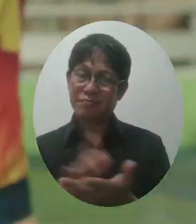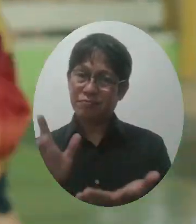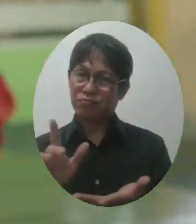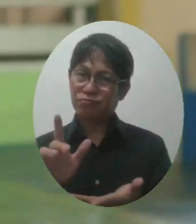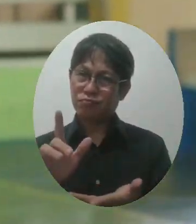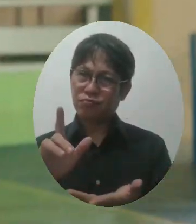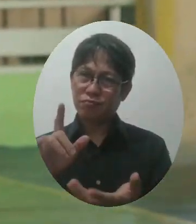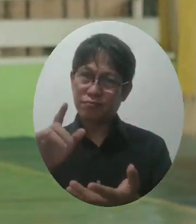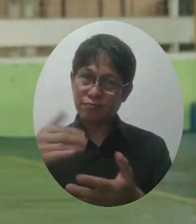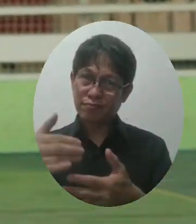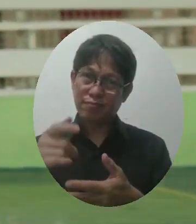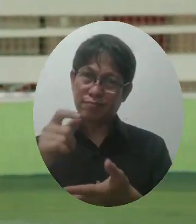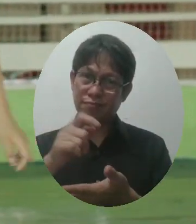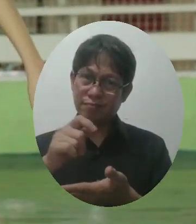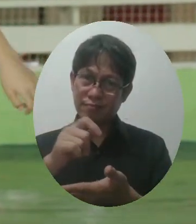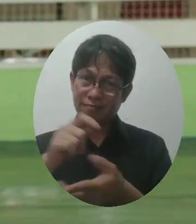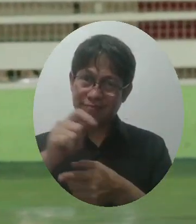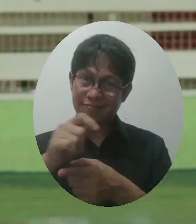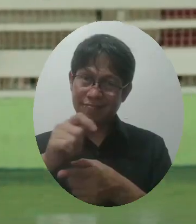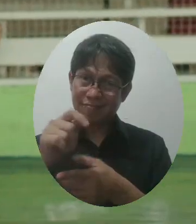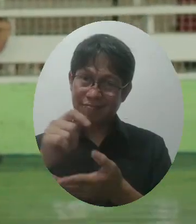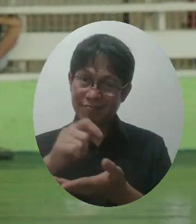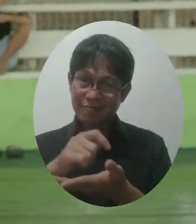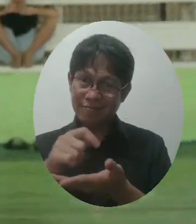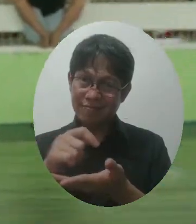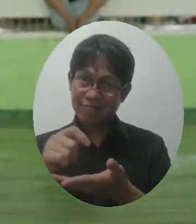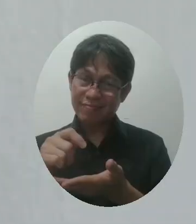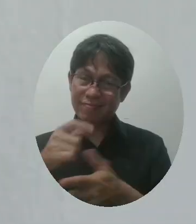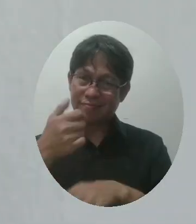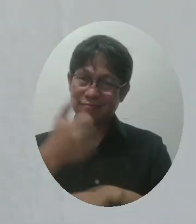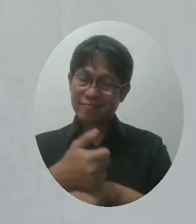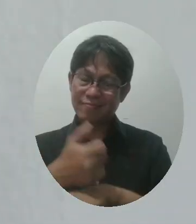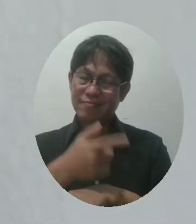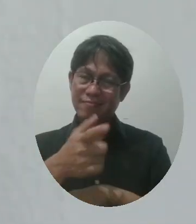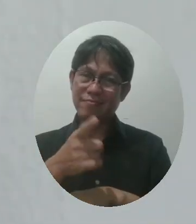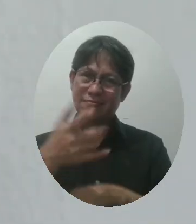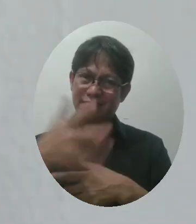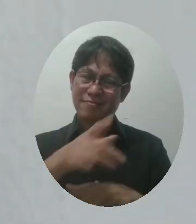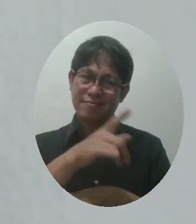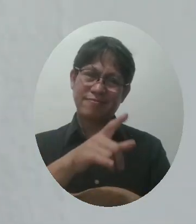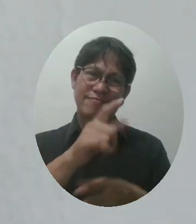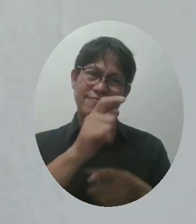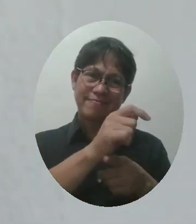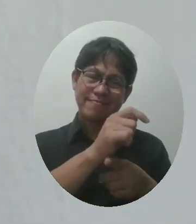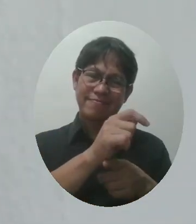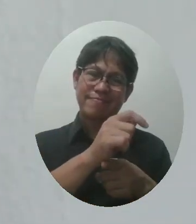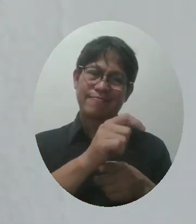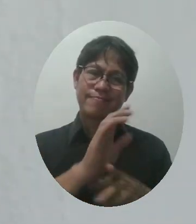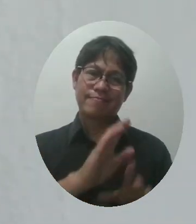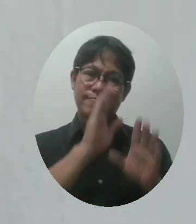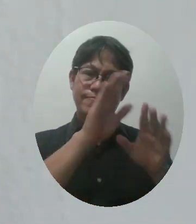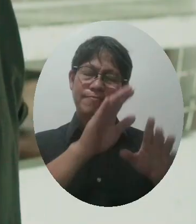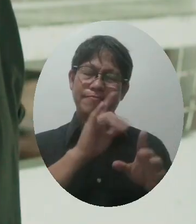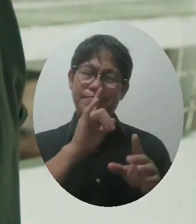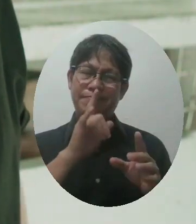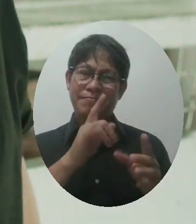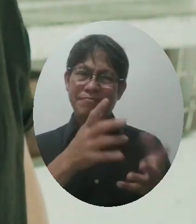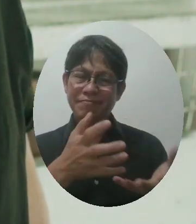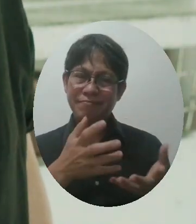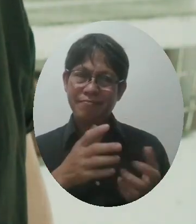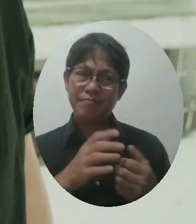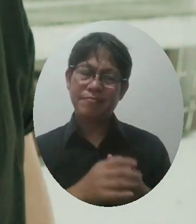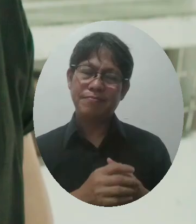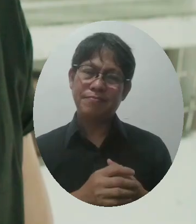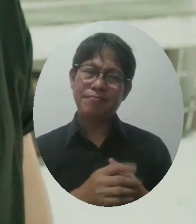is pagkatapos ng school is gagawa muna siya ng homework. After nun, dumidiretso na siya sa court para maglaro ng basketball. Yan